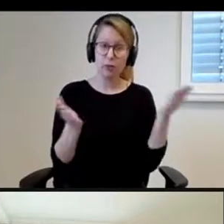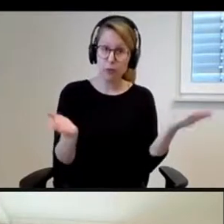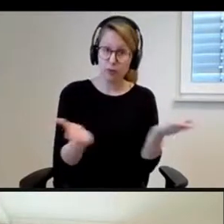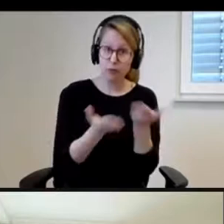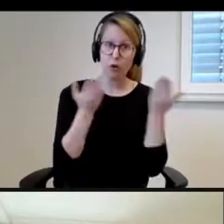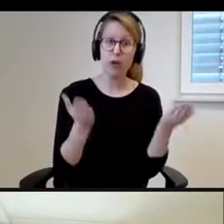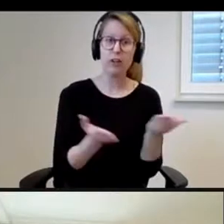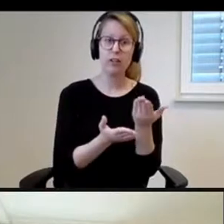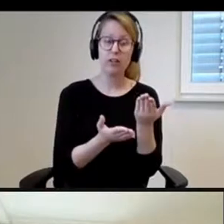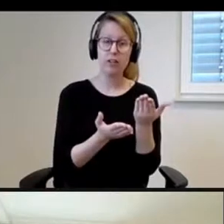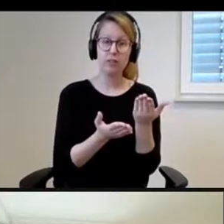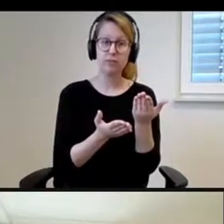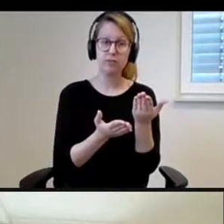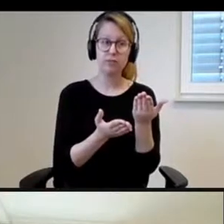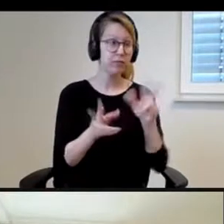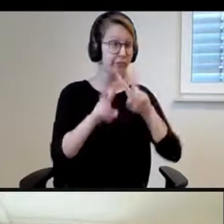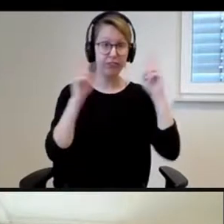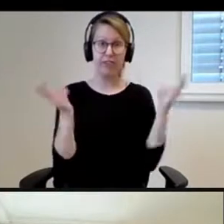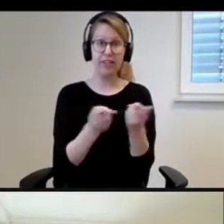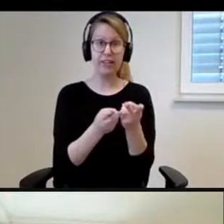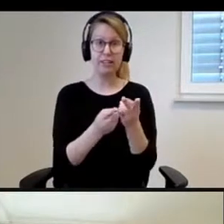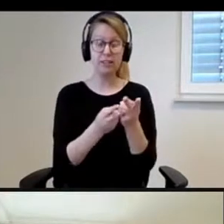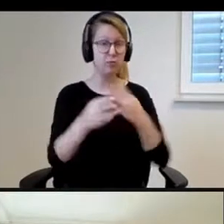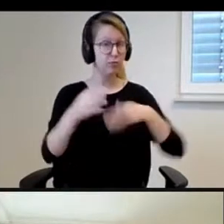Mais lesquelles sont les autres priorités?